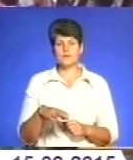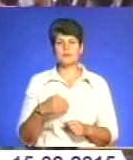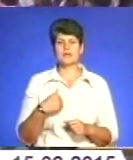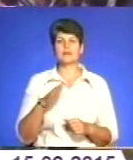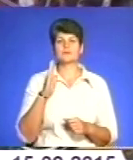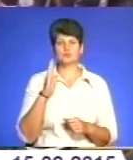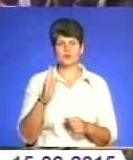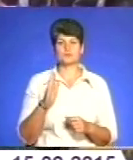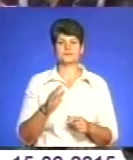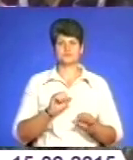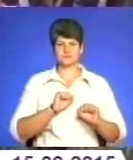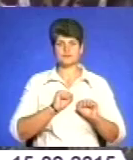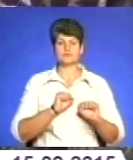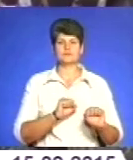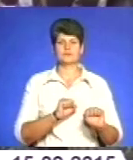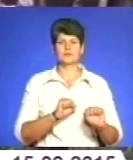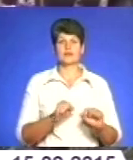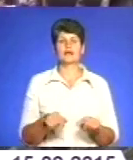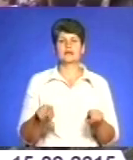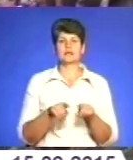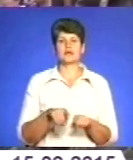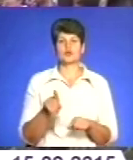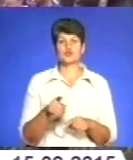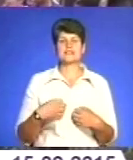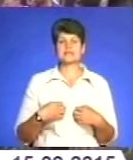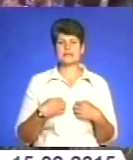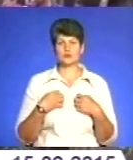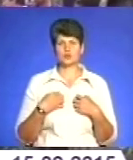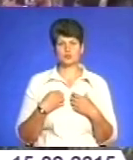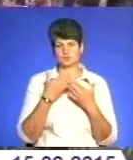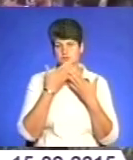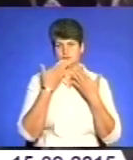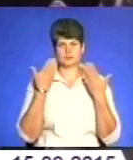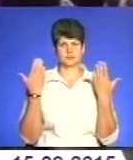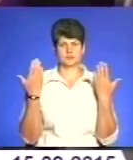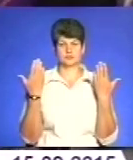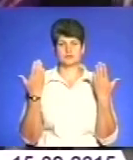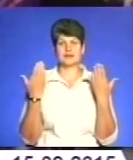будемо гідно її захищати, так що на рахунок страху, то страху ніякого немає.